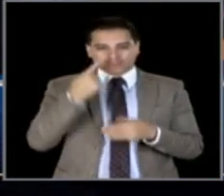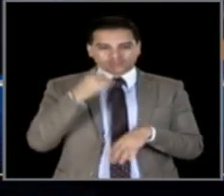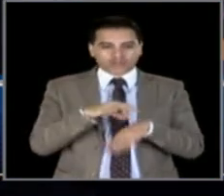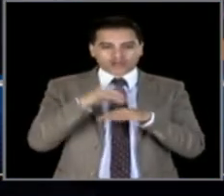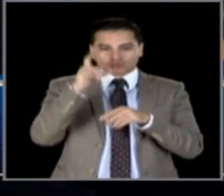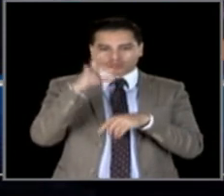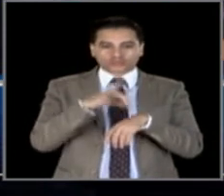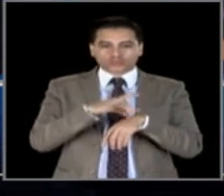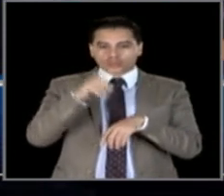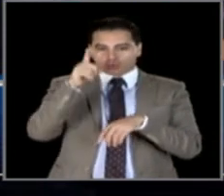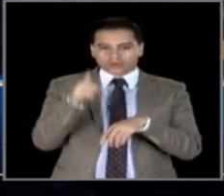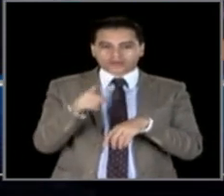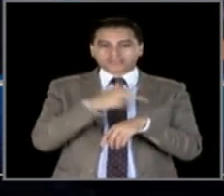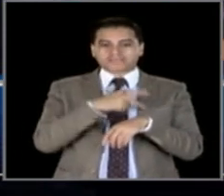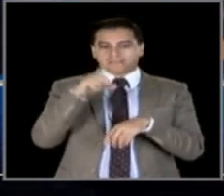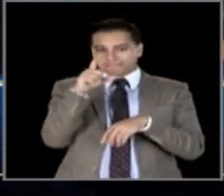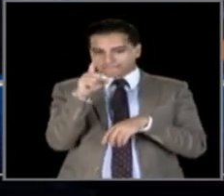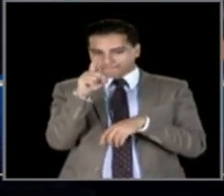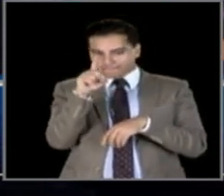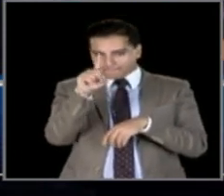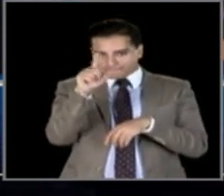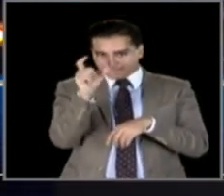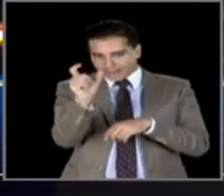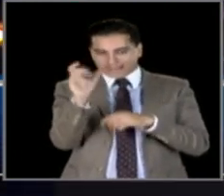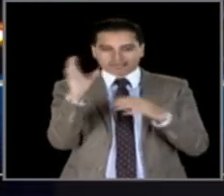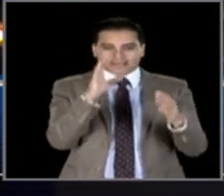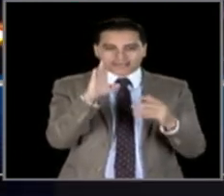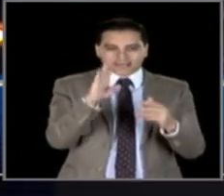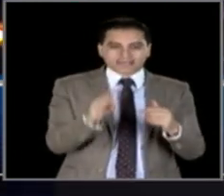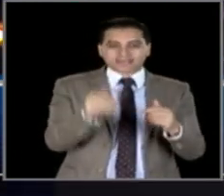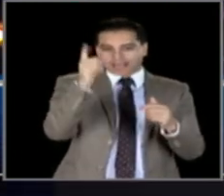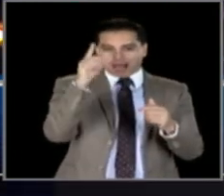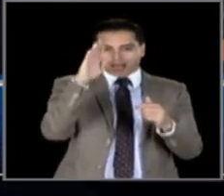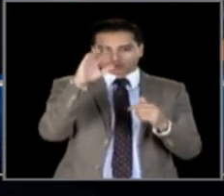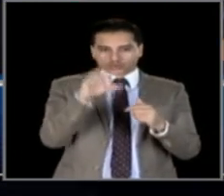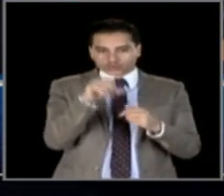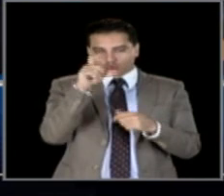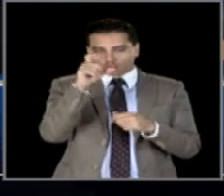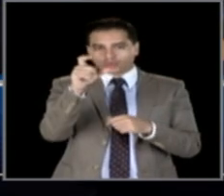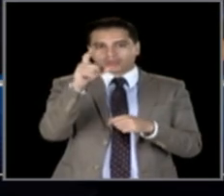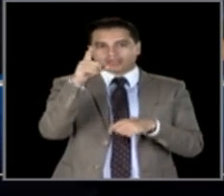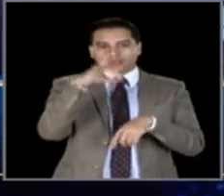فرصة 10 نقط مهمين جدا. 50-20 غير 50-10.